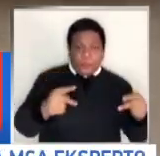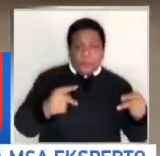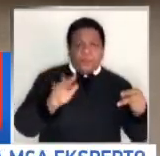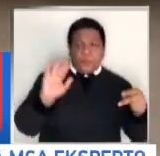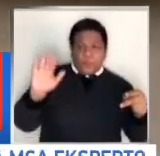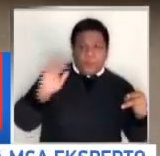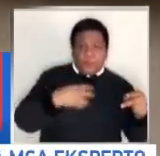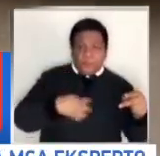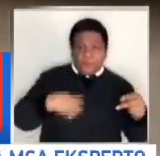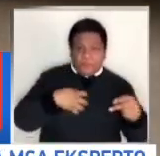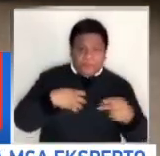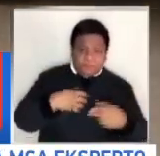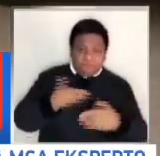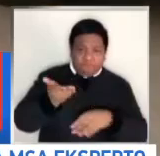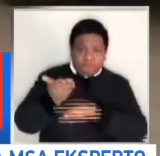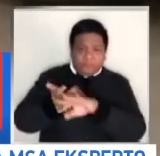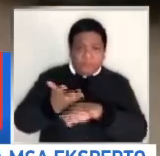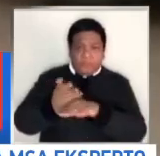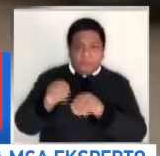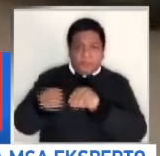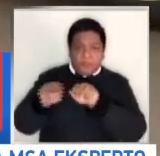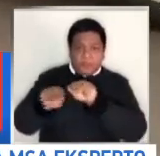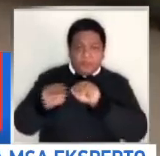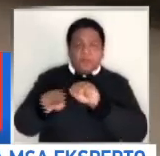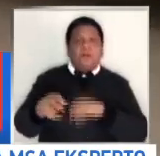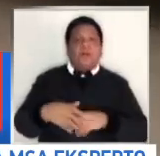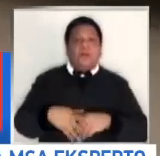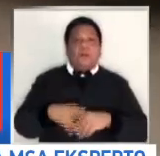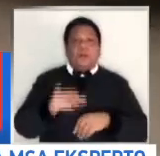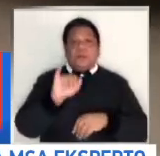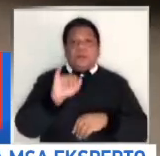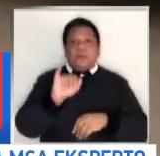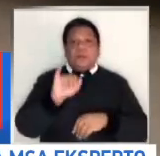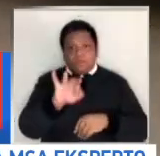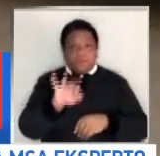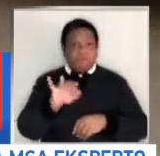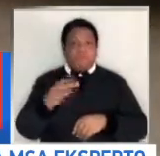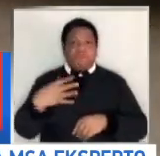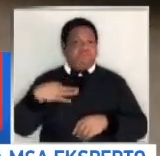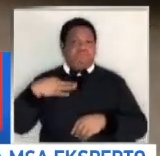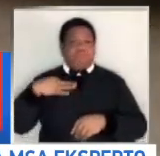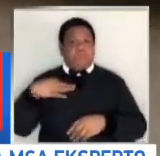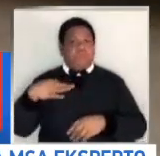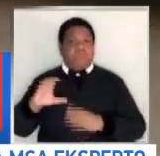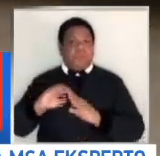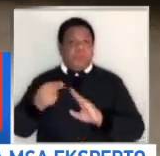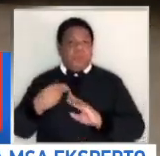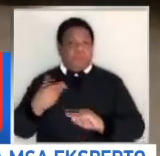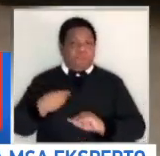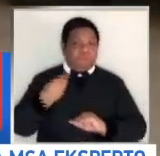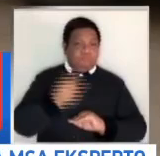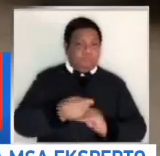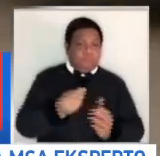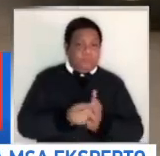ng Marikina. At kung sakali man ito ay abono na raw ng LGU dahil kulang yung budget